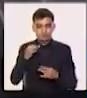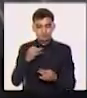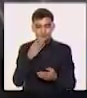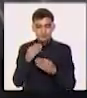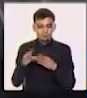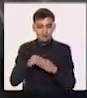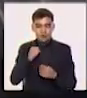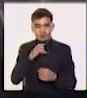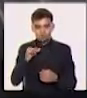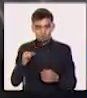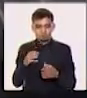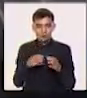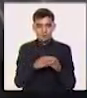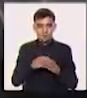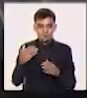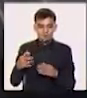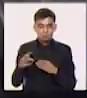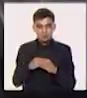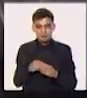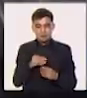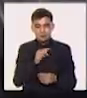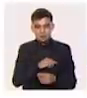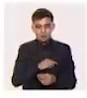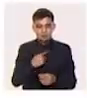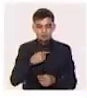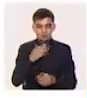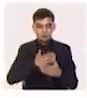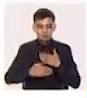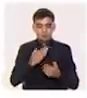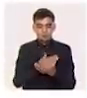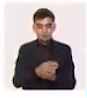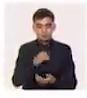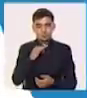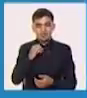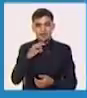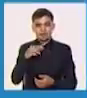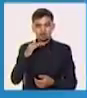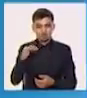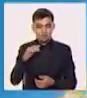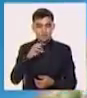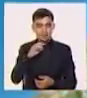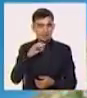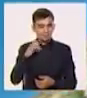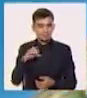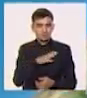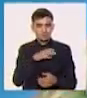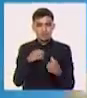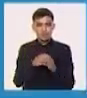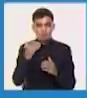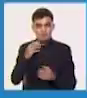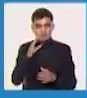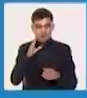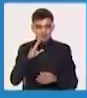серіктеспен осындай менің жолымда кездесіп жатқанына өте қуаныштым. RG Brands елімізде сусын шығаратын жетекші компаниялардың